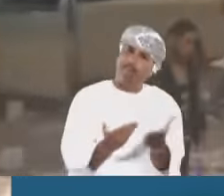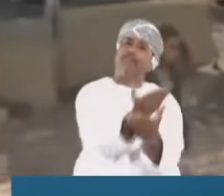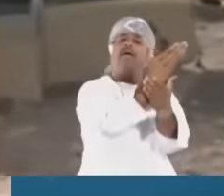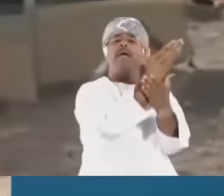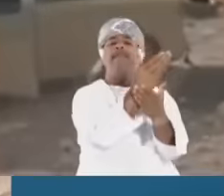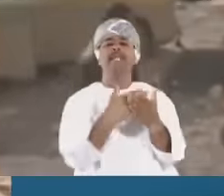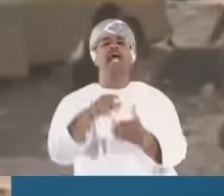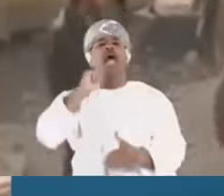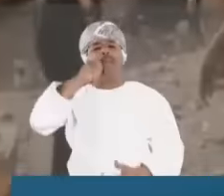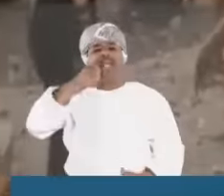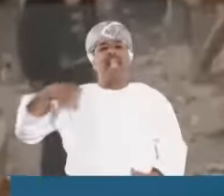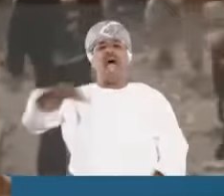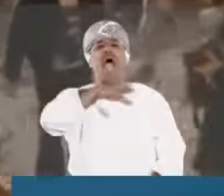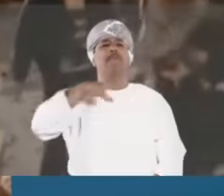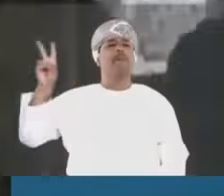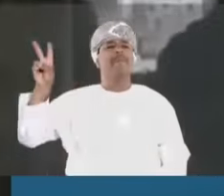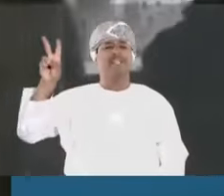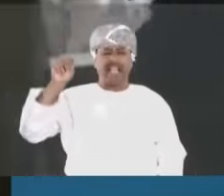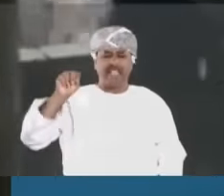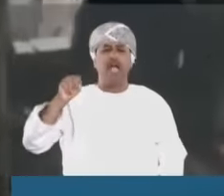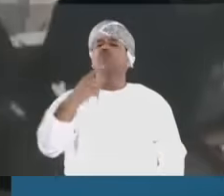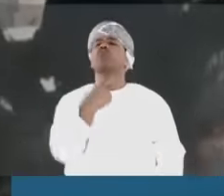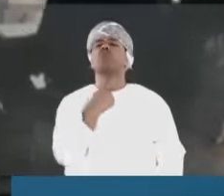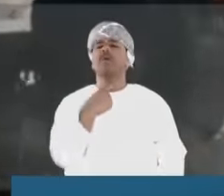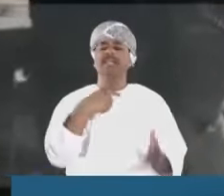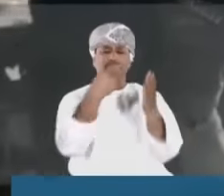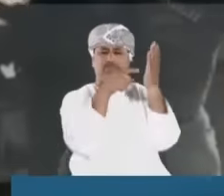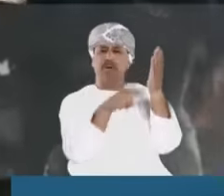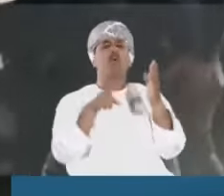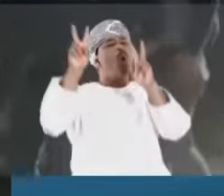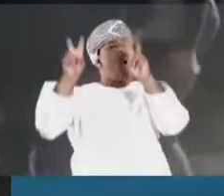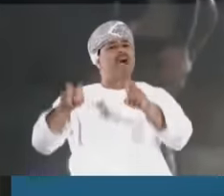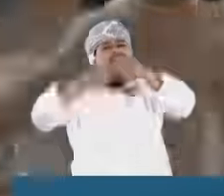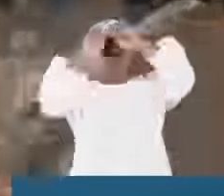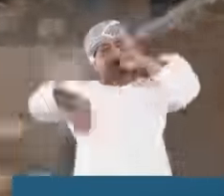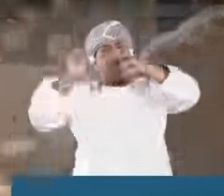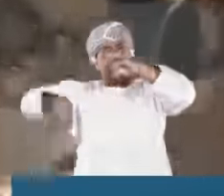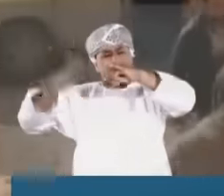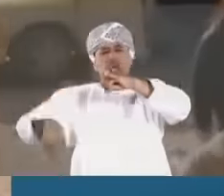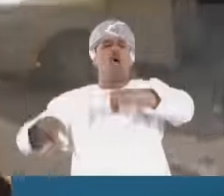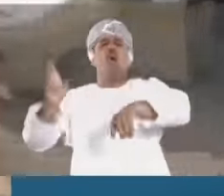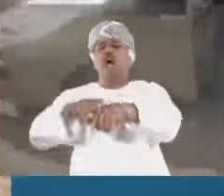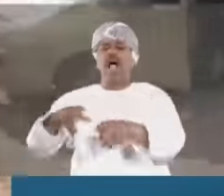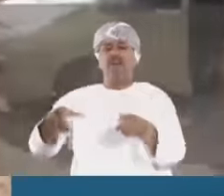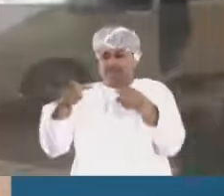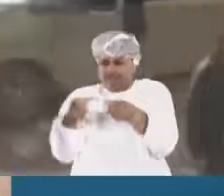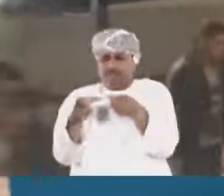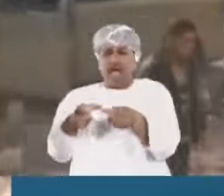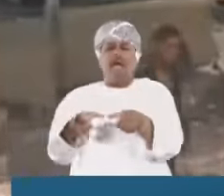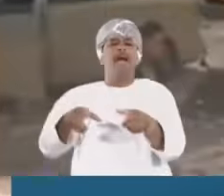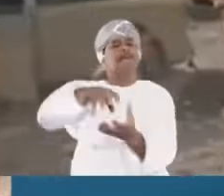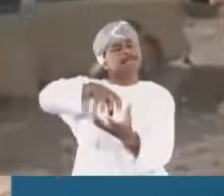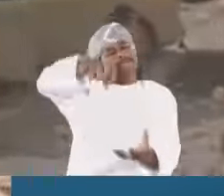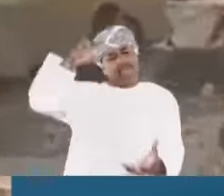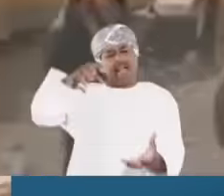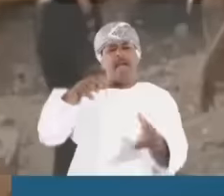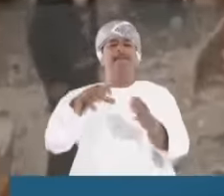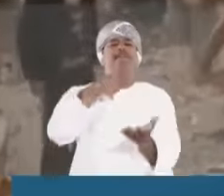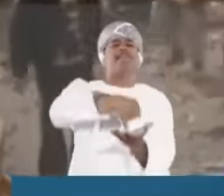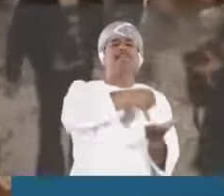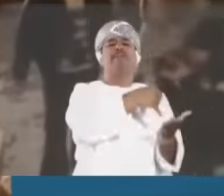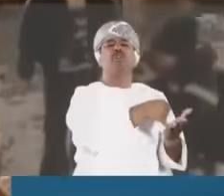إلى الأمين العام للأمم المتحدة مطالبها بوقف الغارات الجوية ورفع الحصار المفروض على البلدات السورية قبل